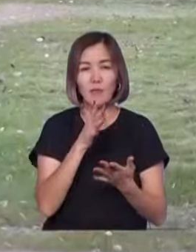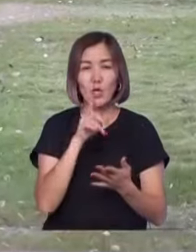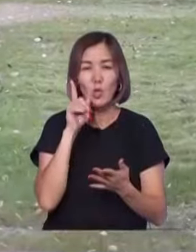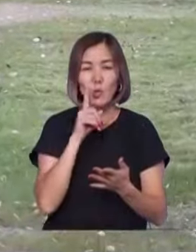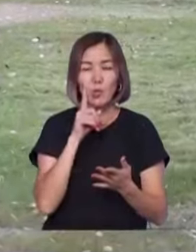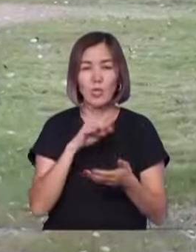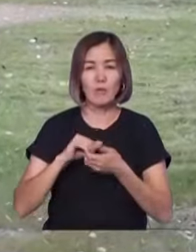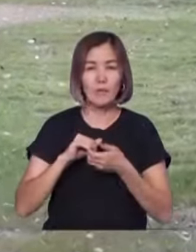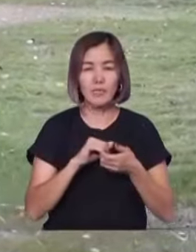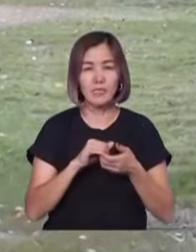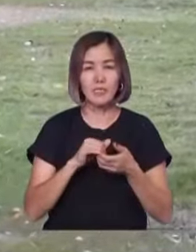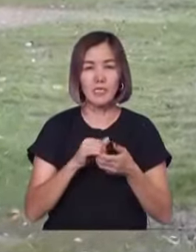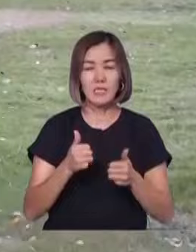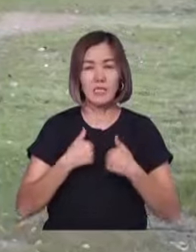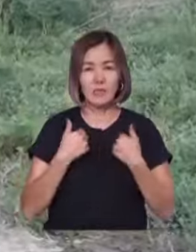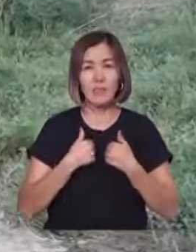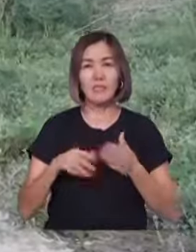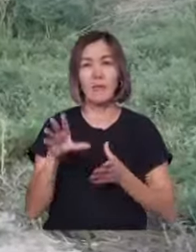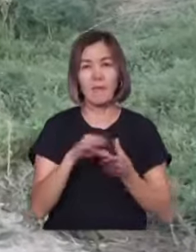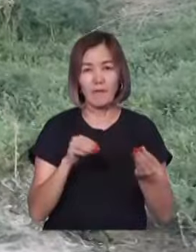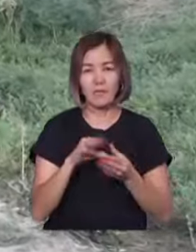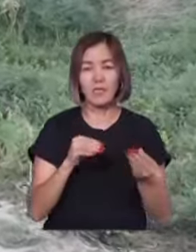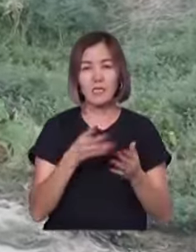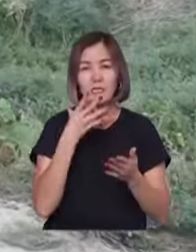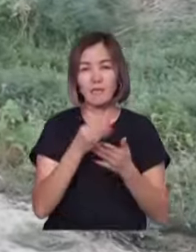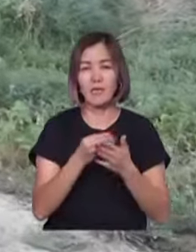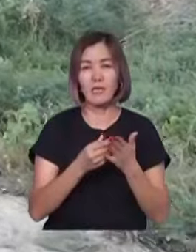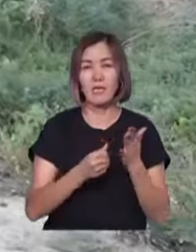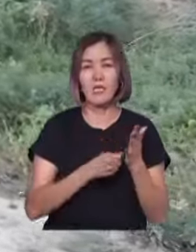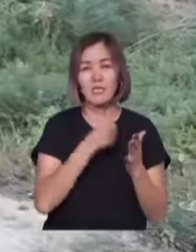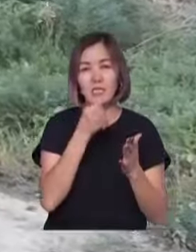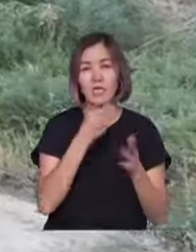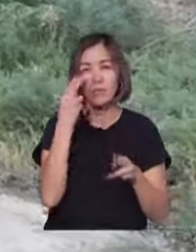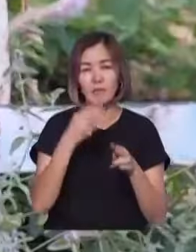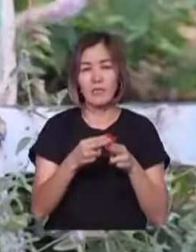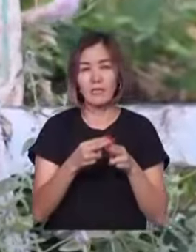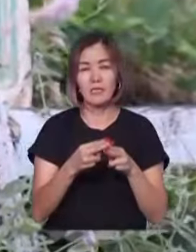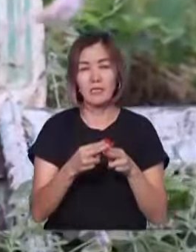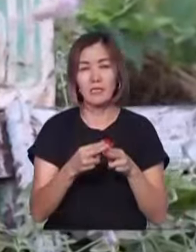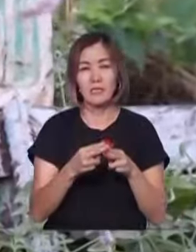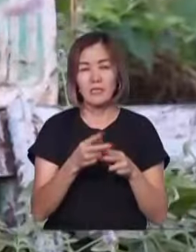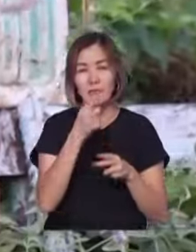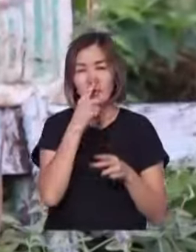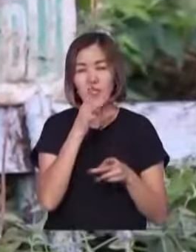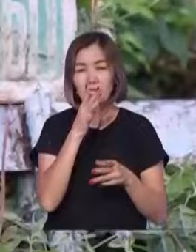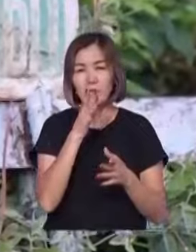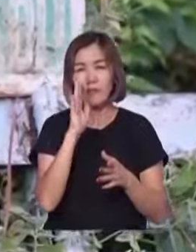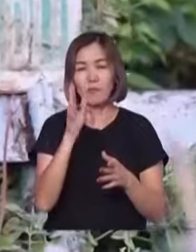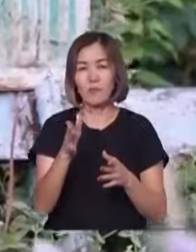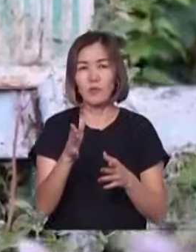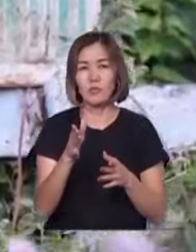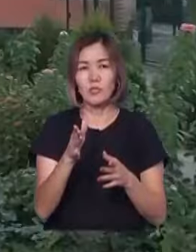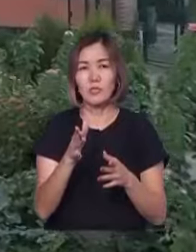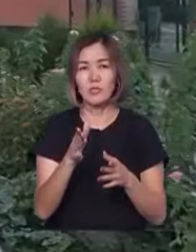борцы из этого аула стремятся повторить успех своих старших товарищей тренеры уверены что в ближайшем будущем их